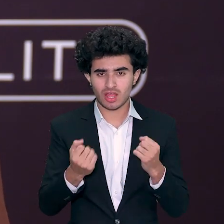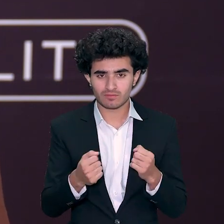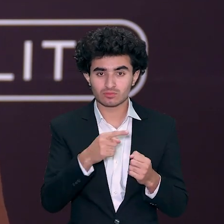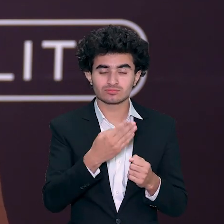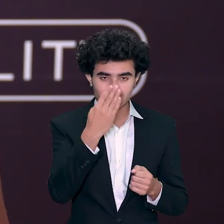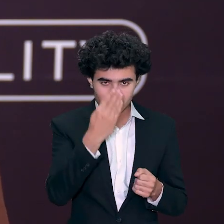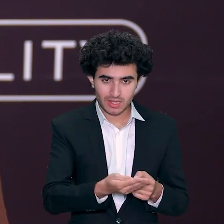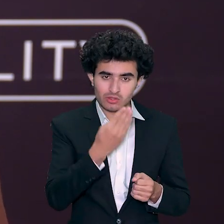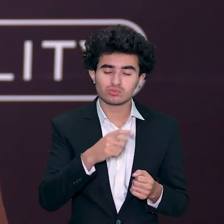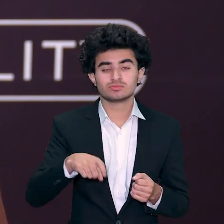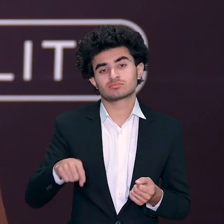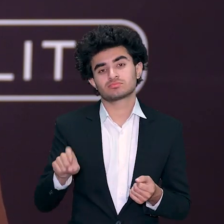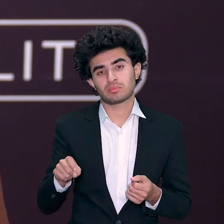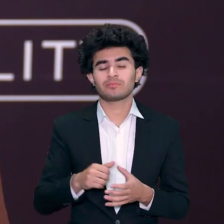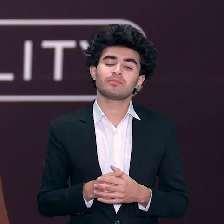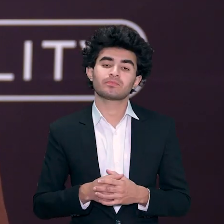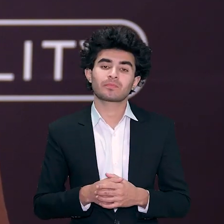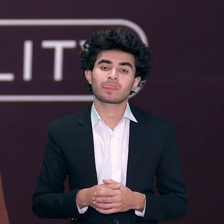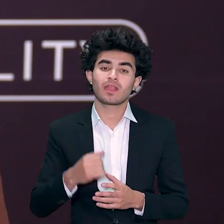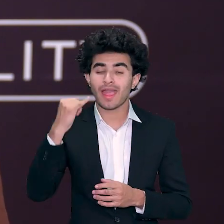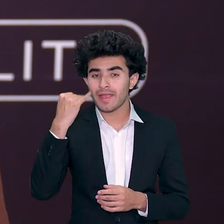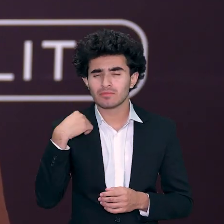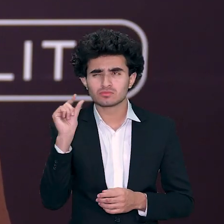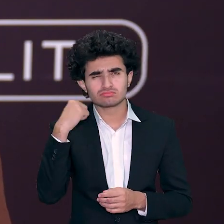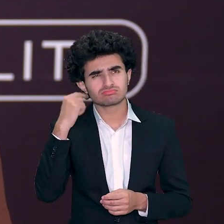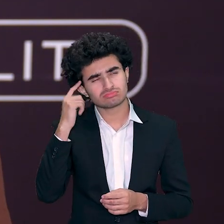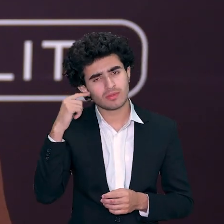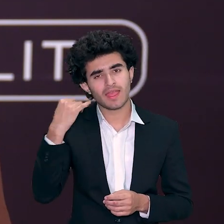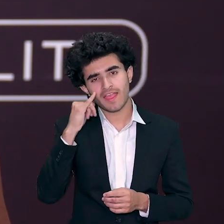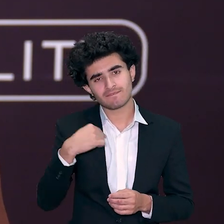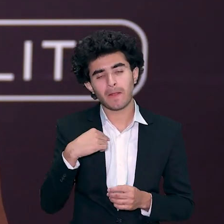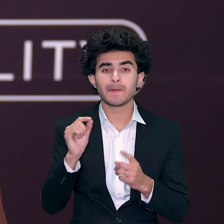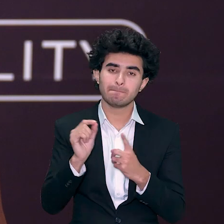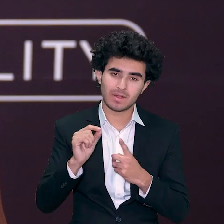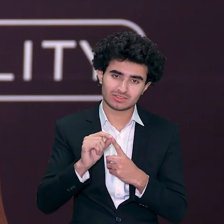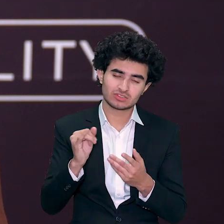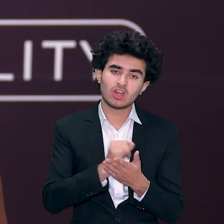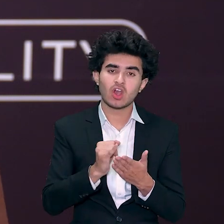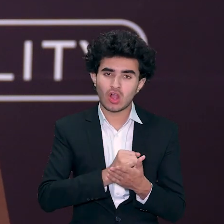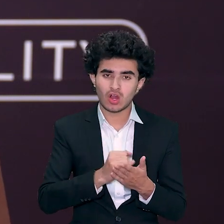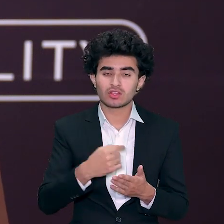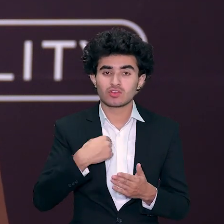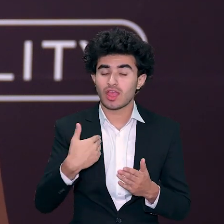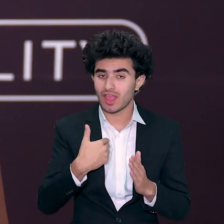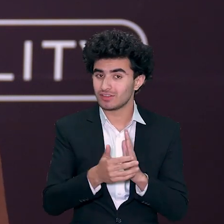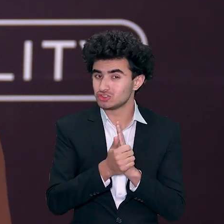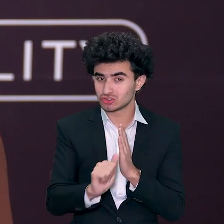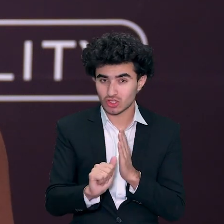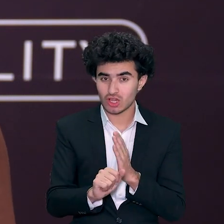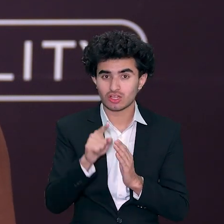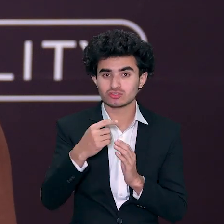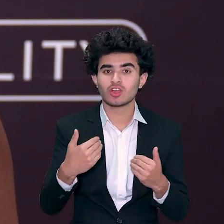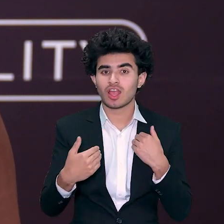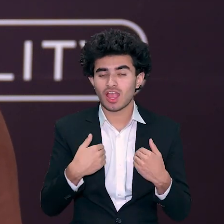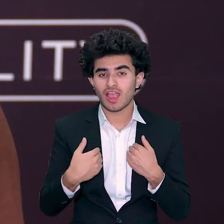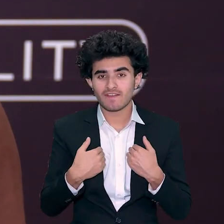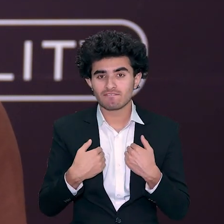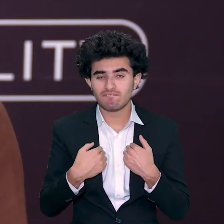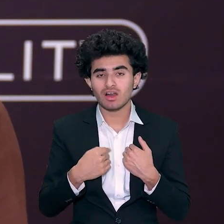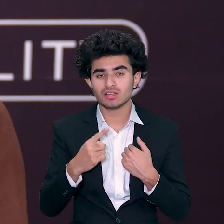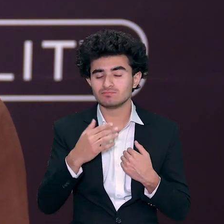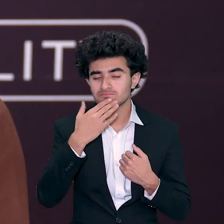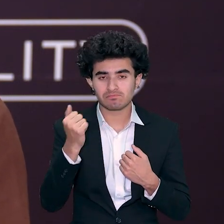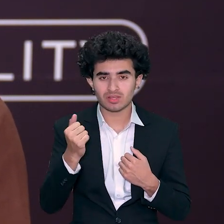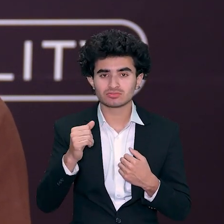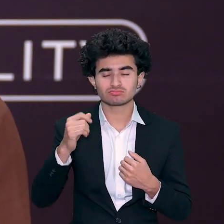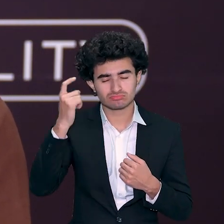کیونکہ یہی کی جو ٹیلنٹ ہے یہی آپ کے بچوں کو، آپ کی جو جنریشنز ہیں ان کو چینج کرتی ہے. تو مجھے تھوڑا سا